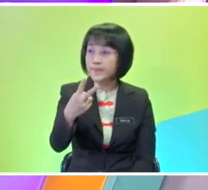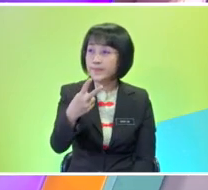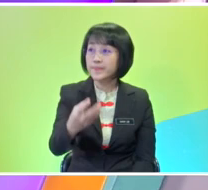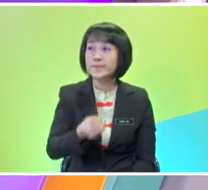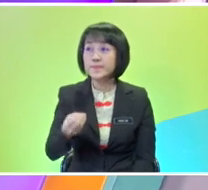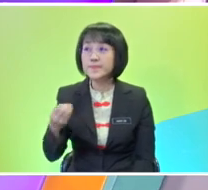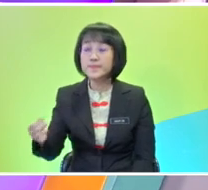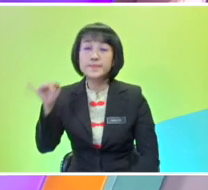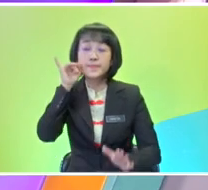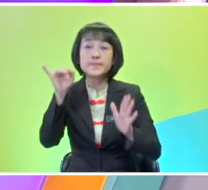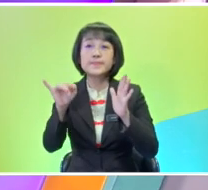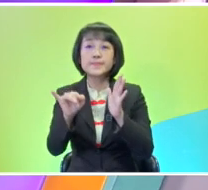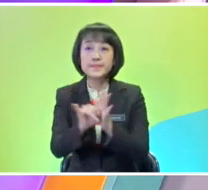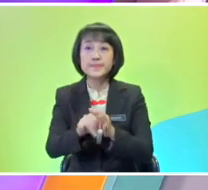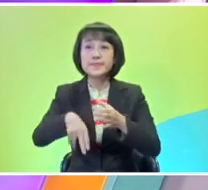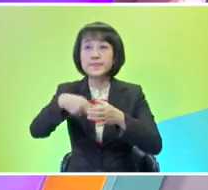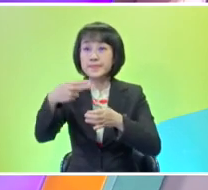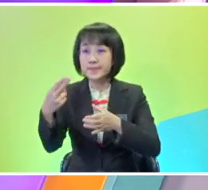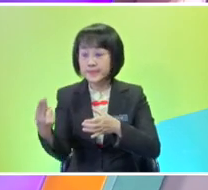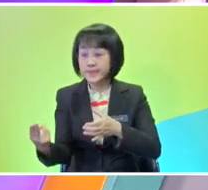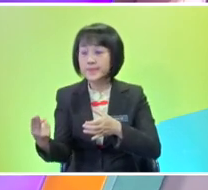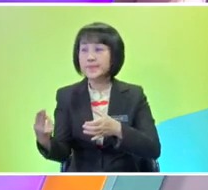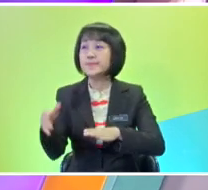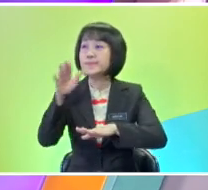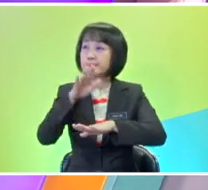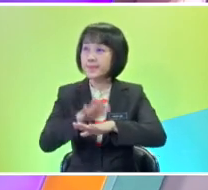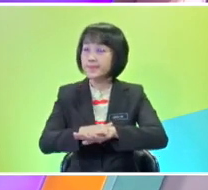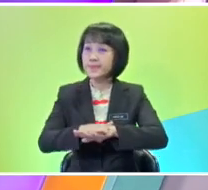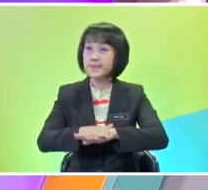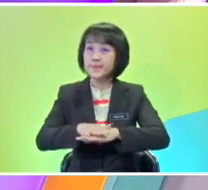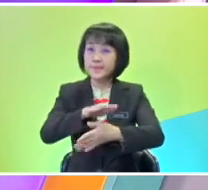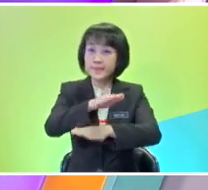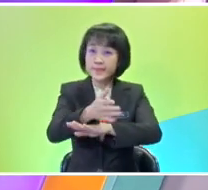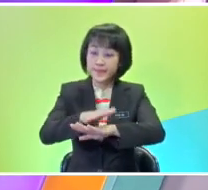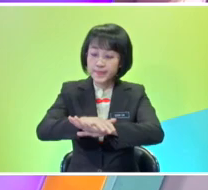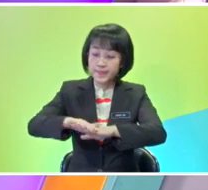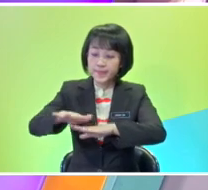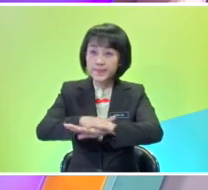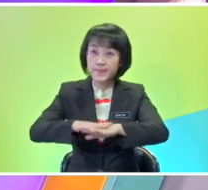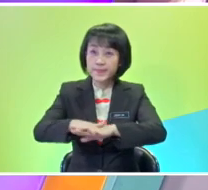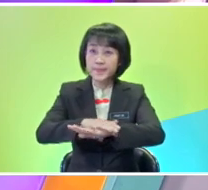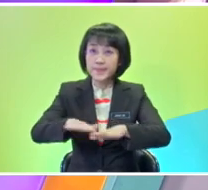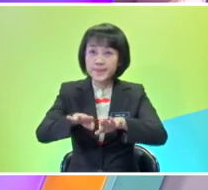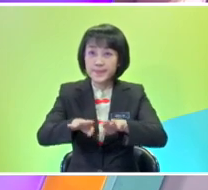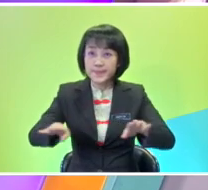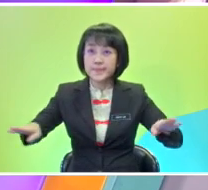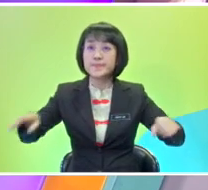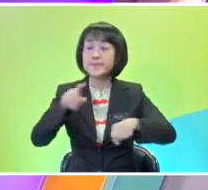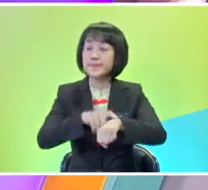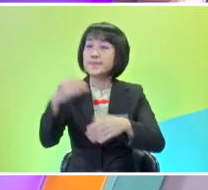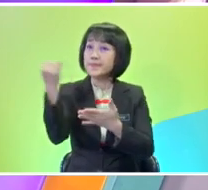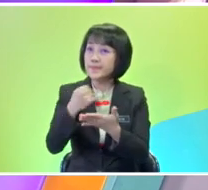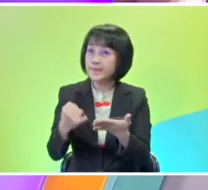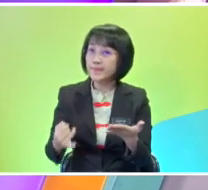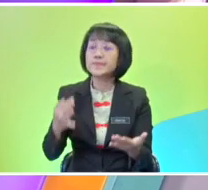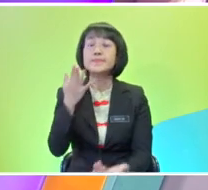atau image yang dihasilkan di atas satu permukaan yang rata oke itu menggambar masih kita melukis mewarna